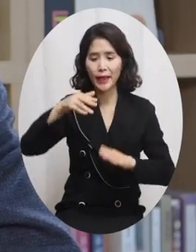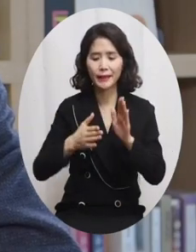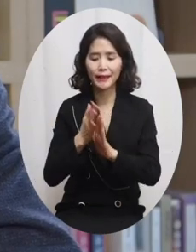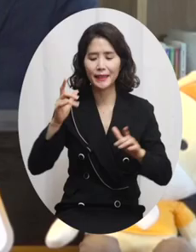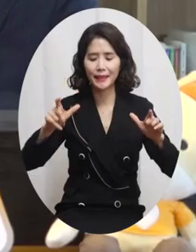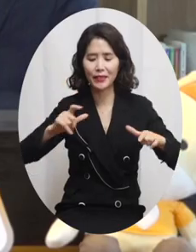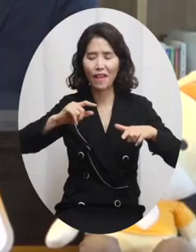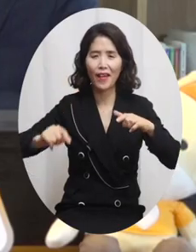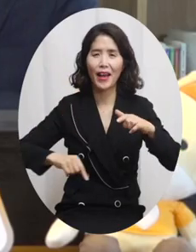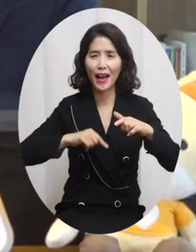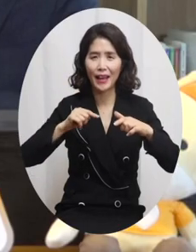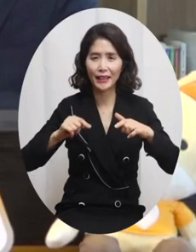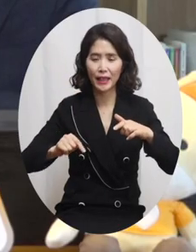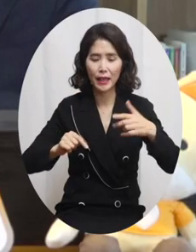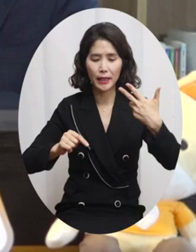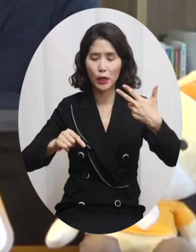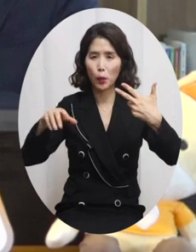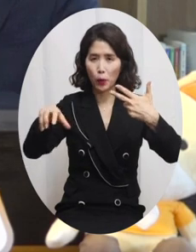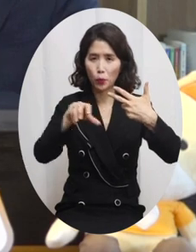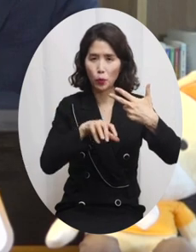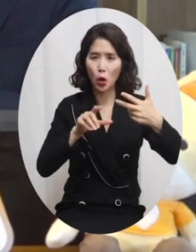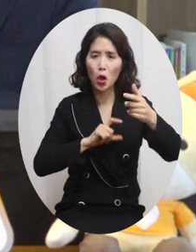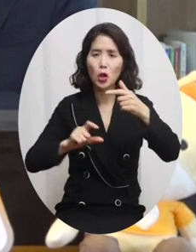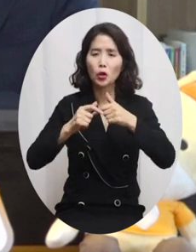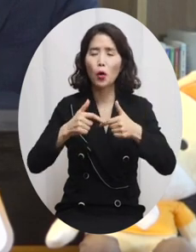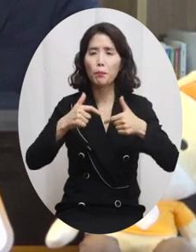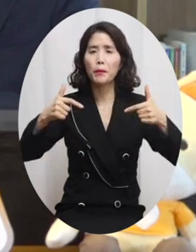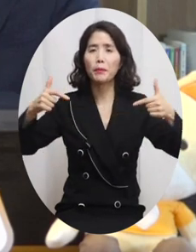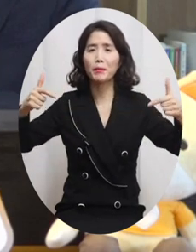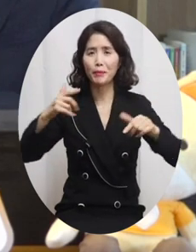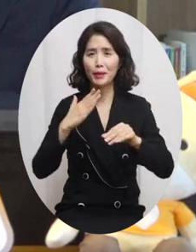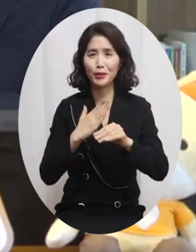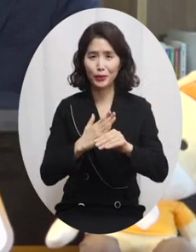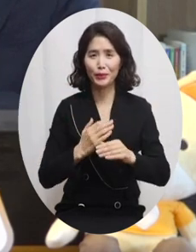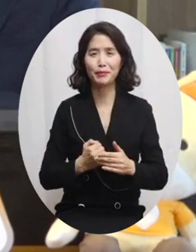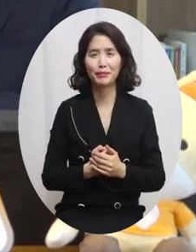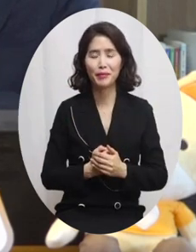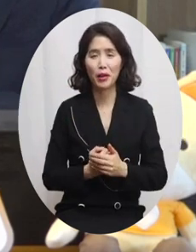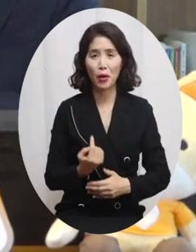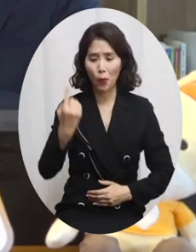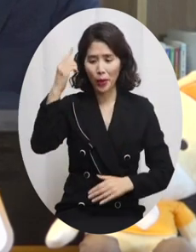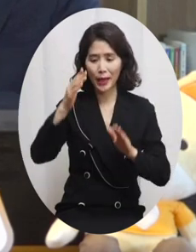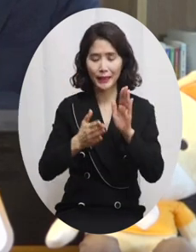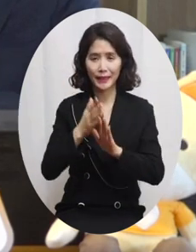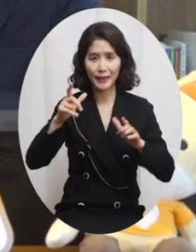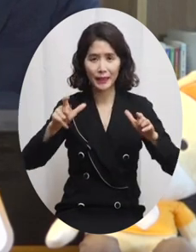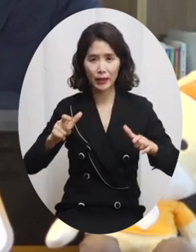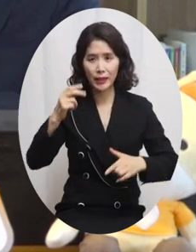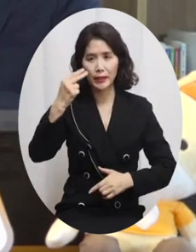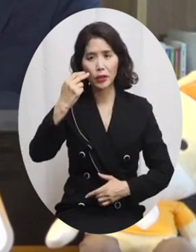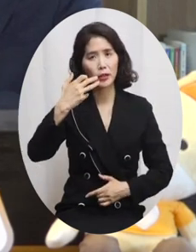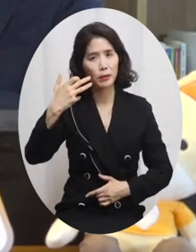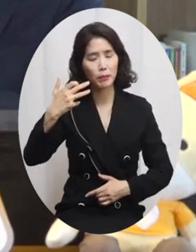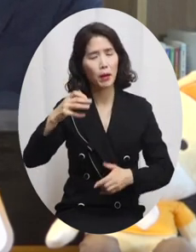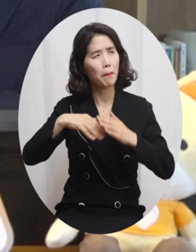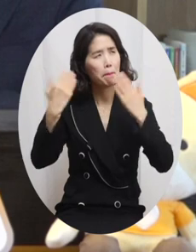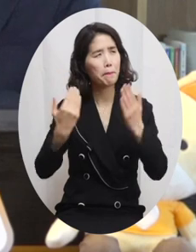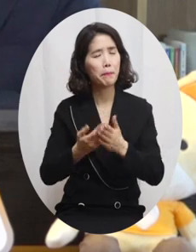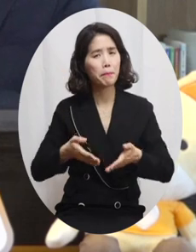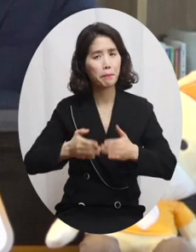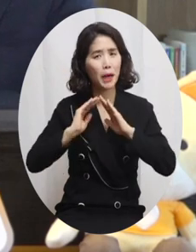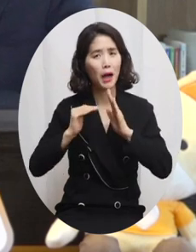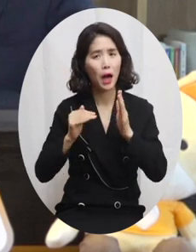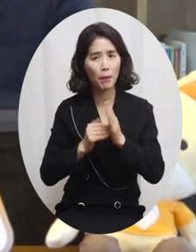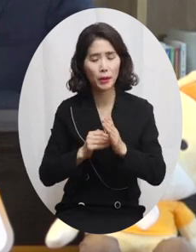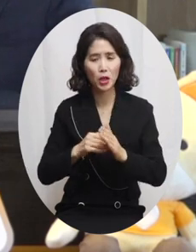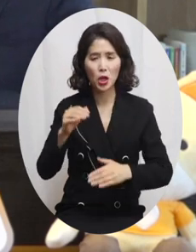그 7개 노선이 더 들어간 거예요. 아, 네네네. 그래서 고양시는 그것이 28년대에 완공이 되면